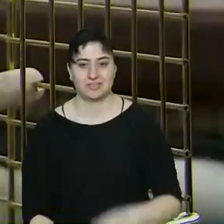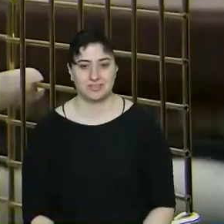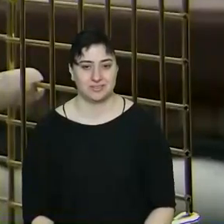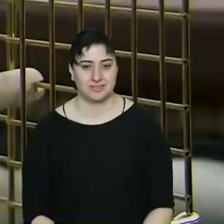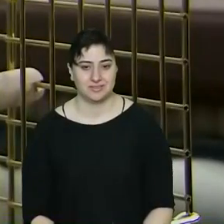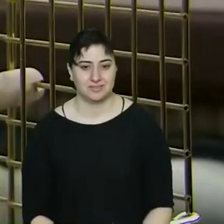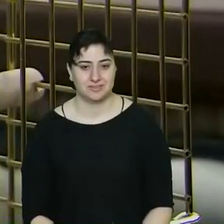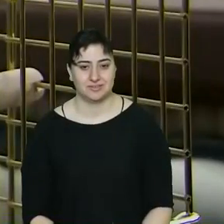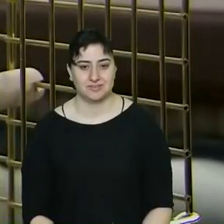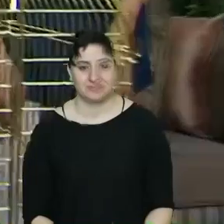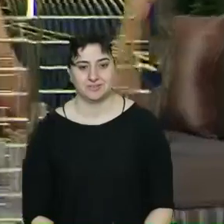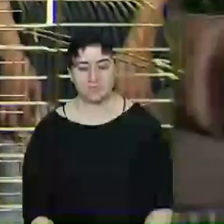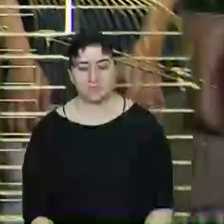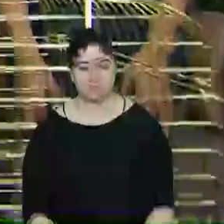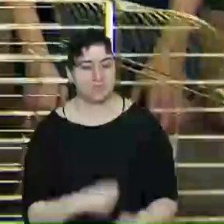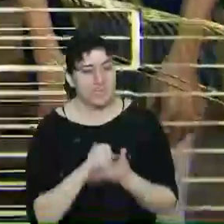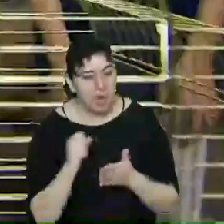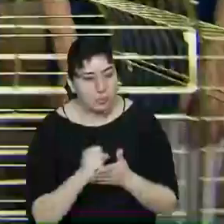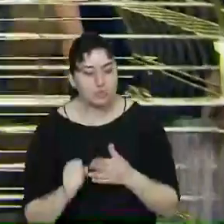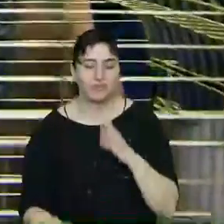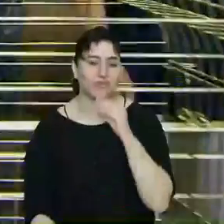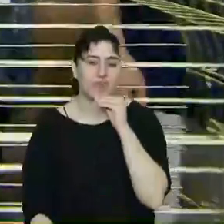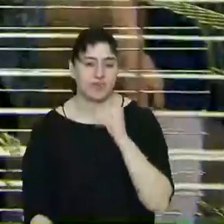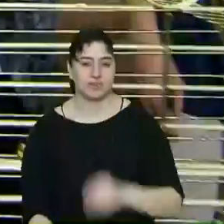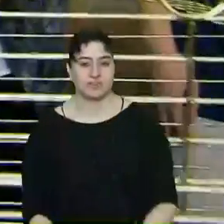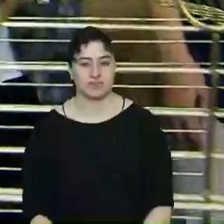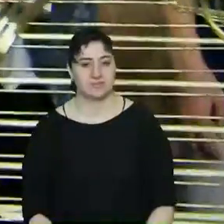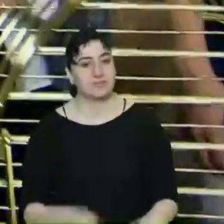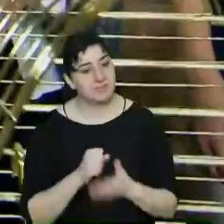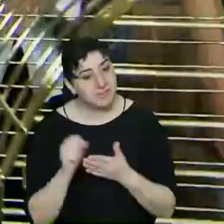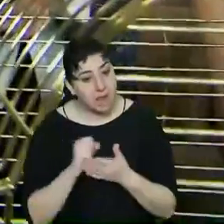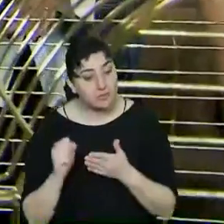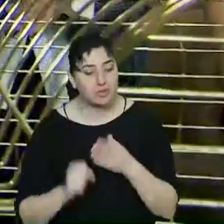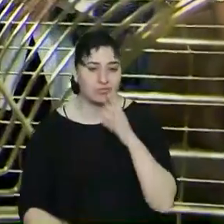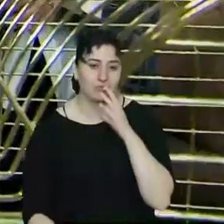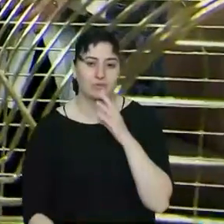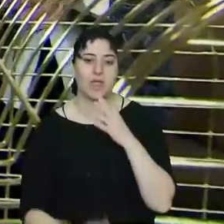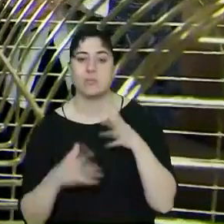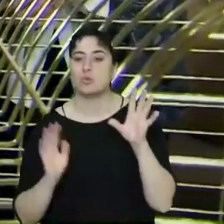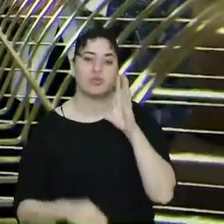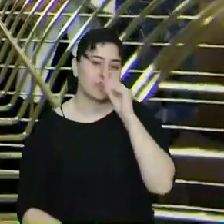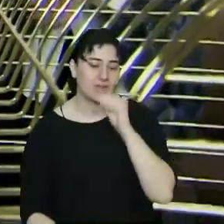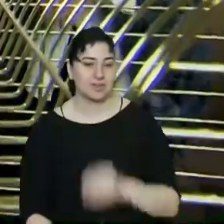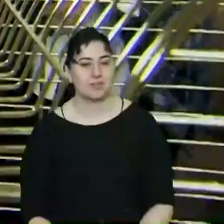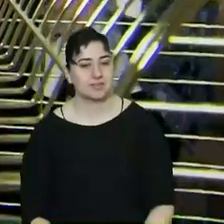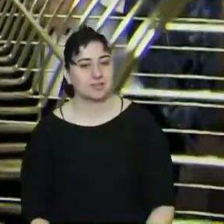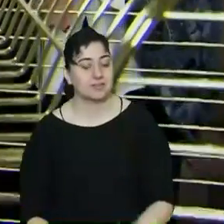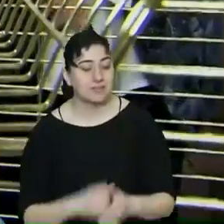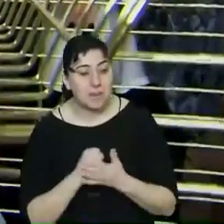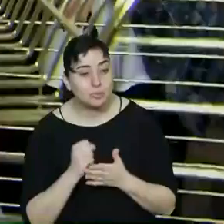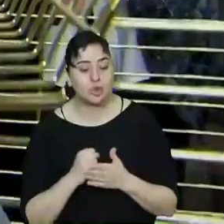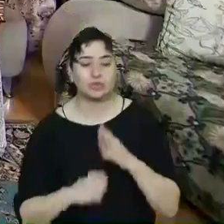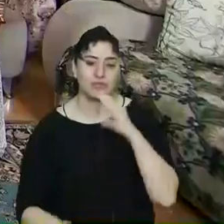Fener. La Trabzon. Fener. La Trabzon diyelim sana. En büyük Fener.